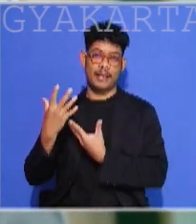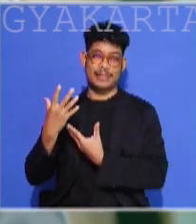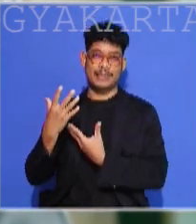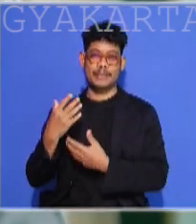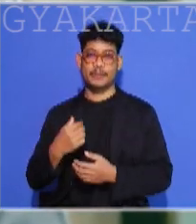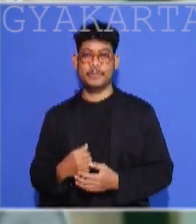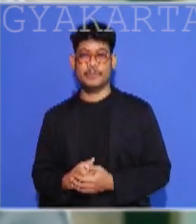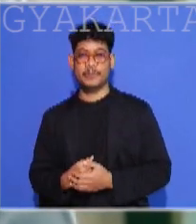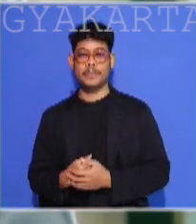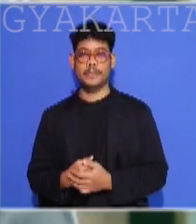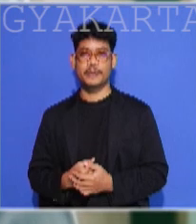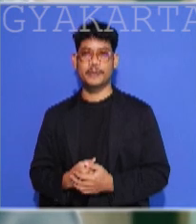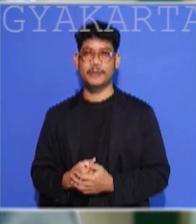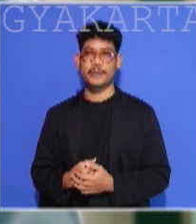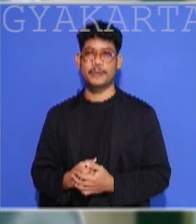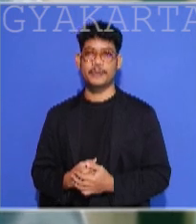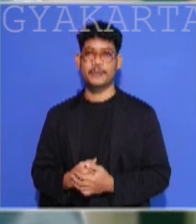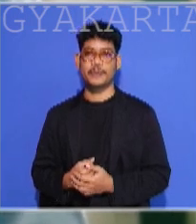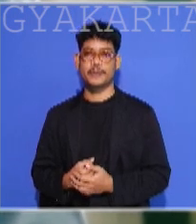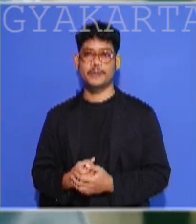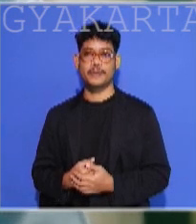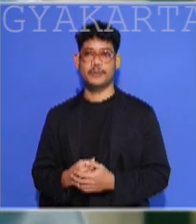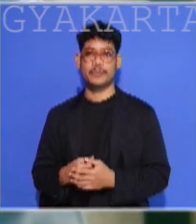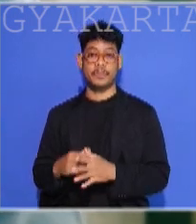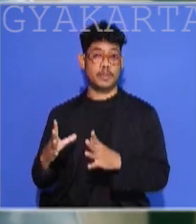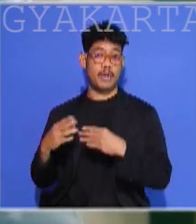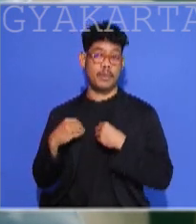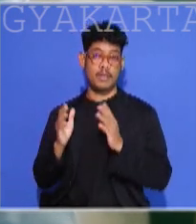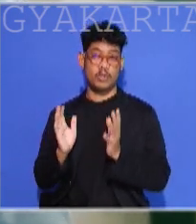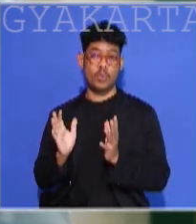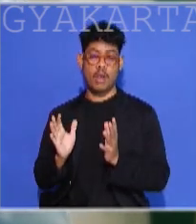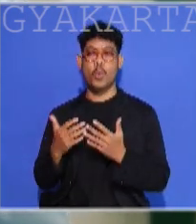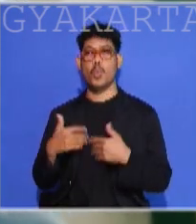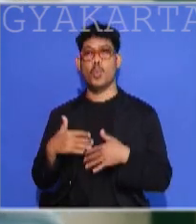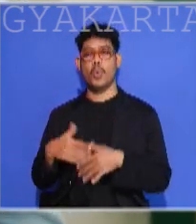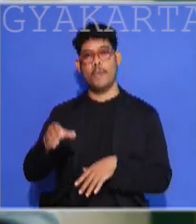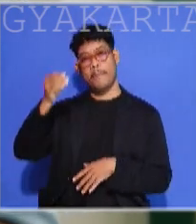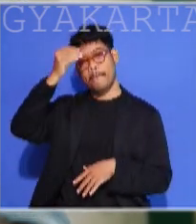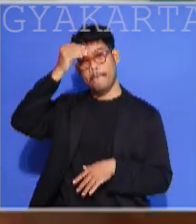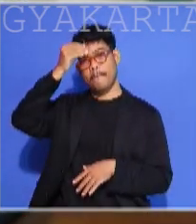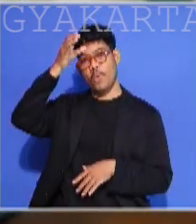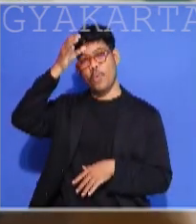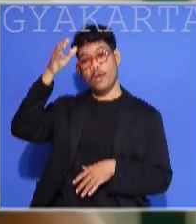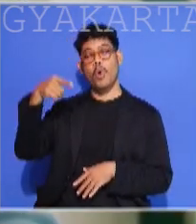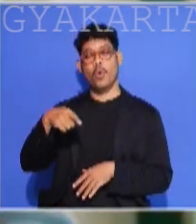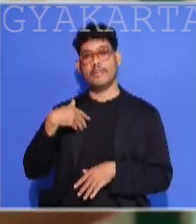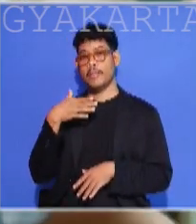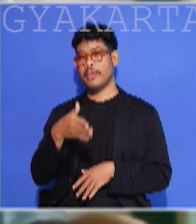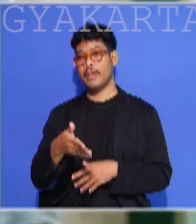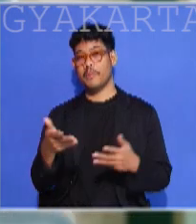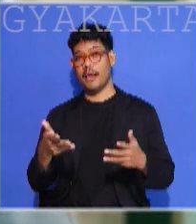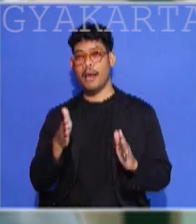sehingga ee masyarakat paling tidak sudah mendapatkan bekal tentang apa yang akan mereka jumpai ketika mereka terjun langsung atau